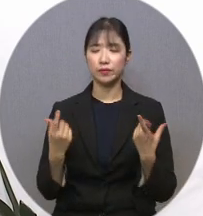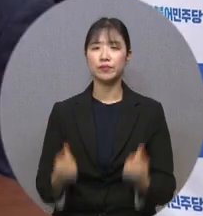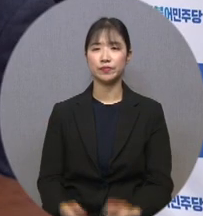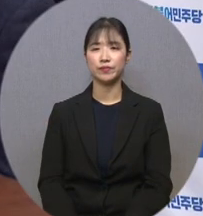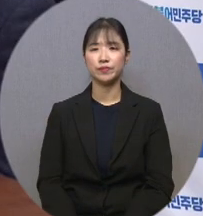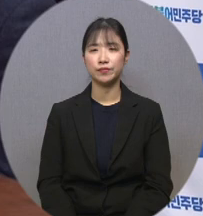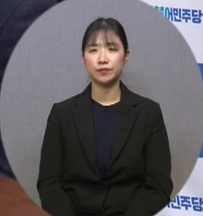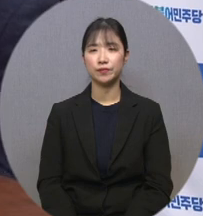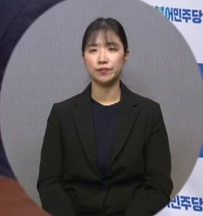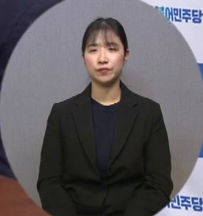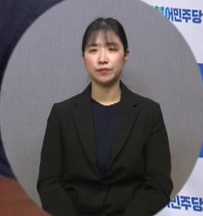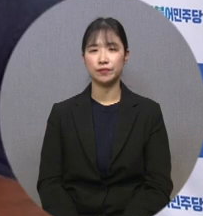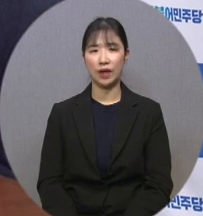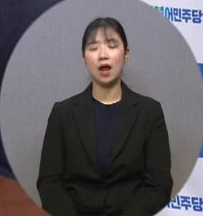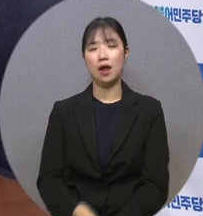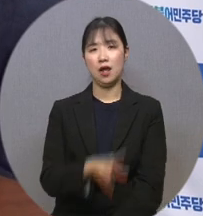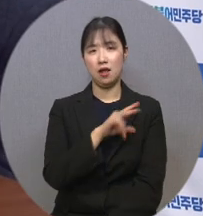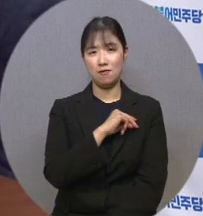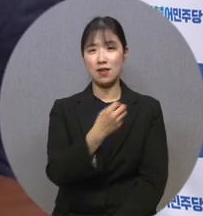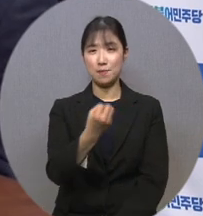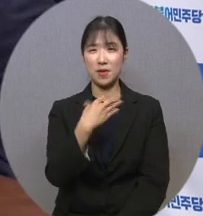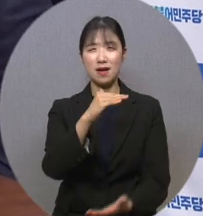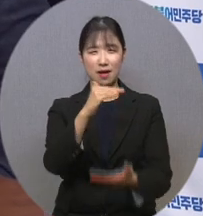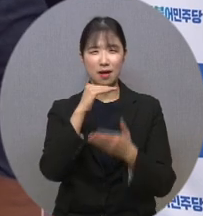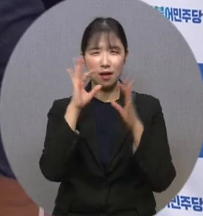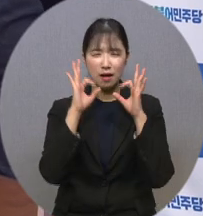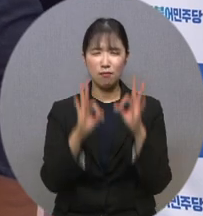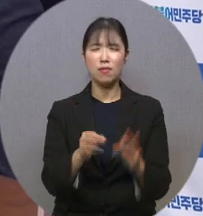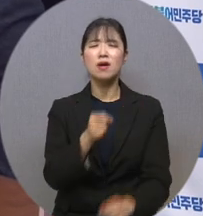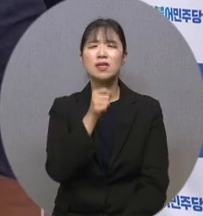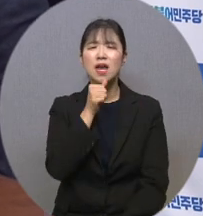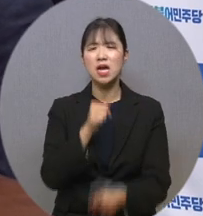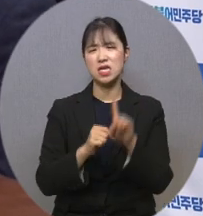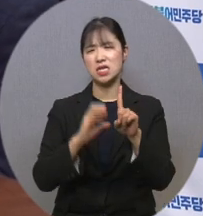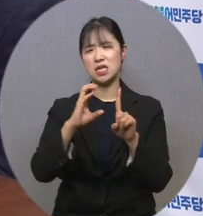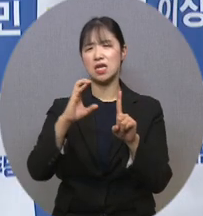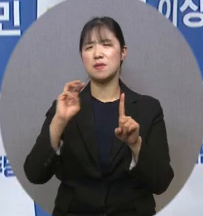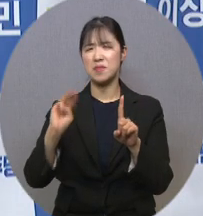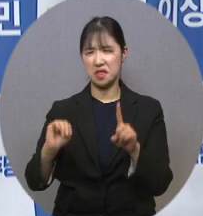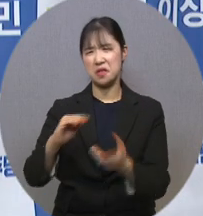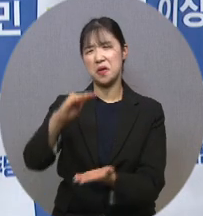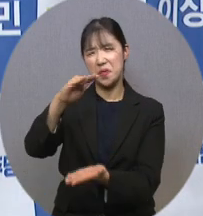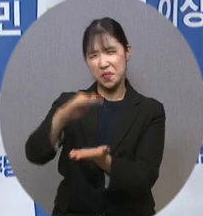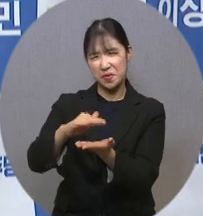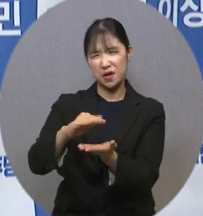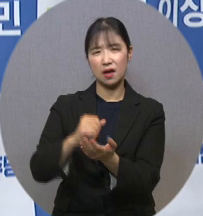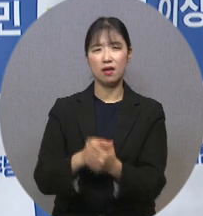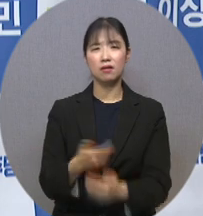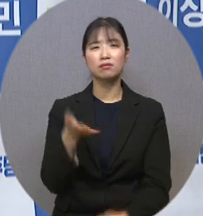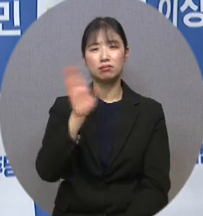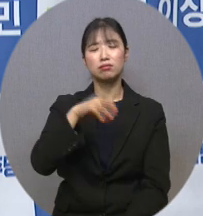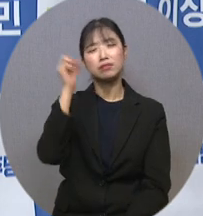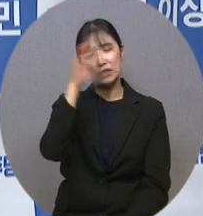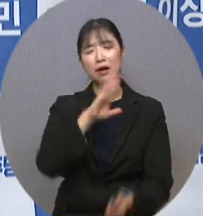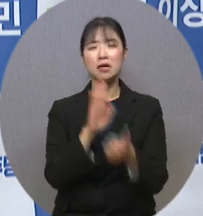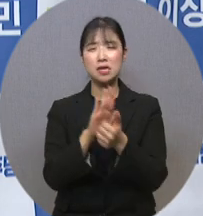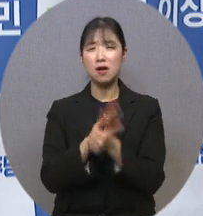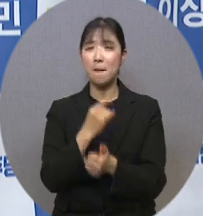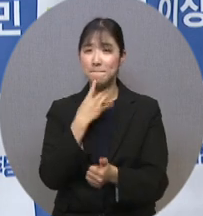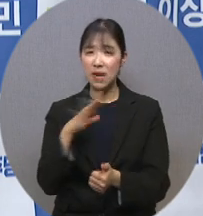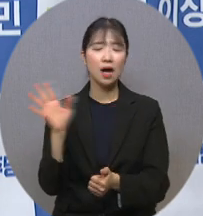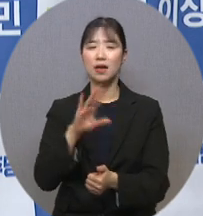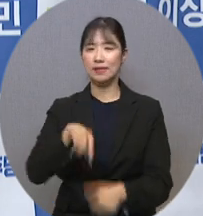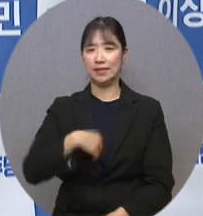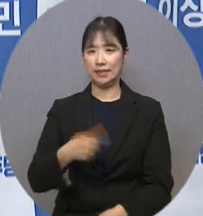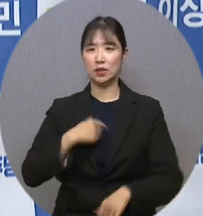생각됩니다. 네, 의원님의 얘기를 들어보면 정말 그 작은 1cm 그리고 그 그냥 지원해서 끝나는 게 아닌 스스로